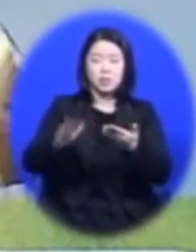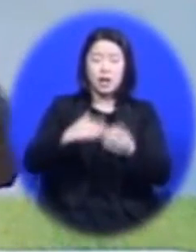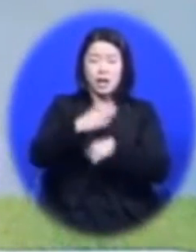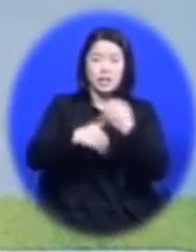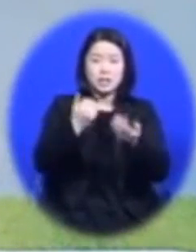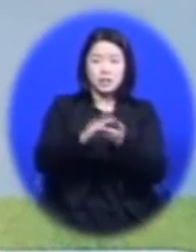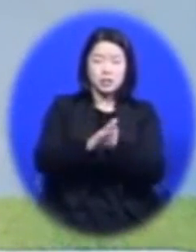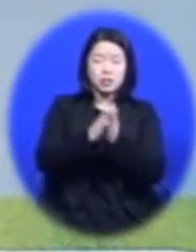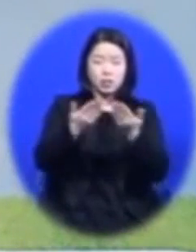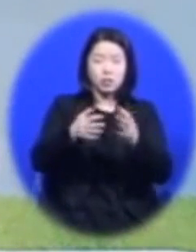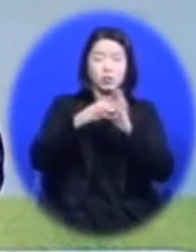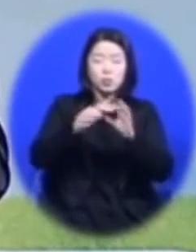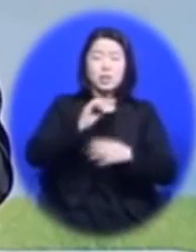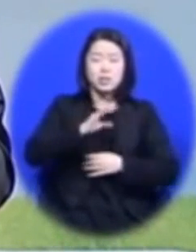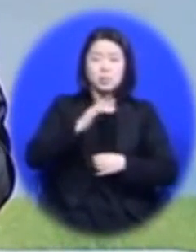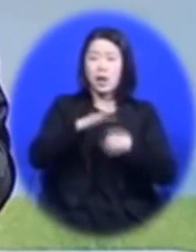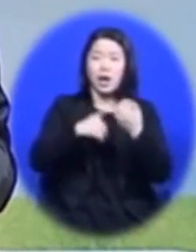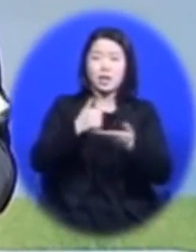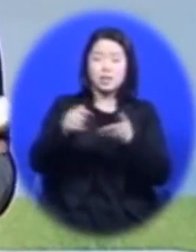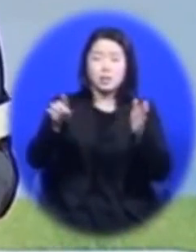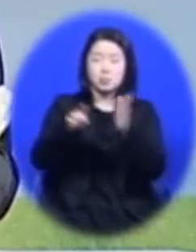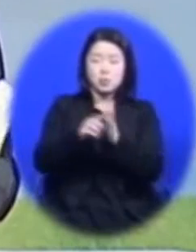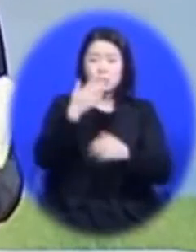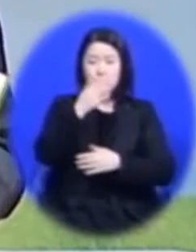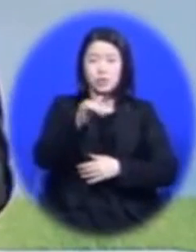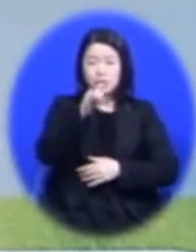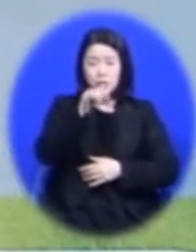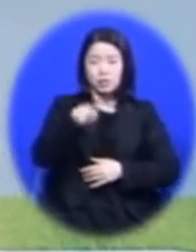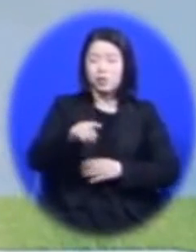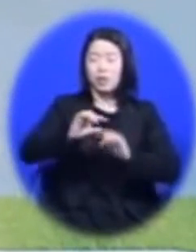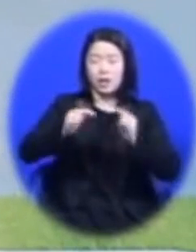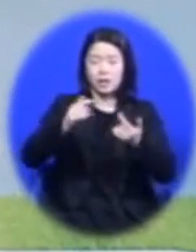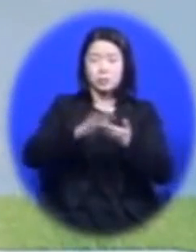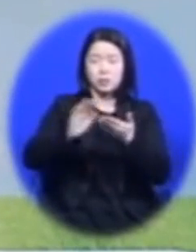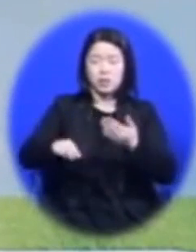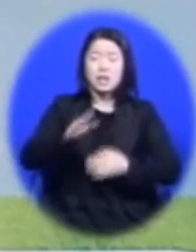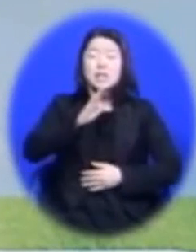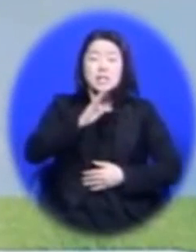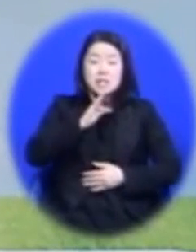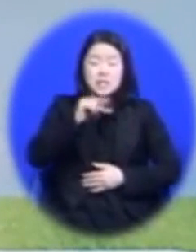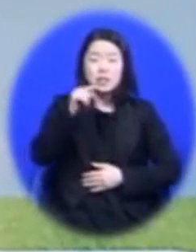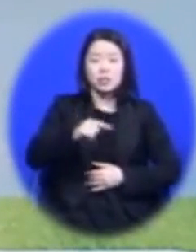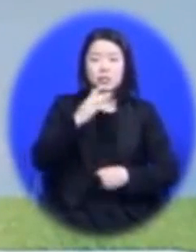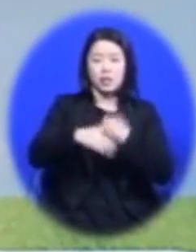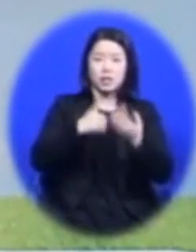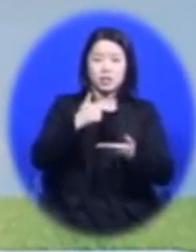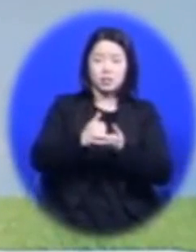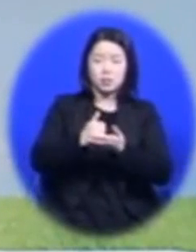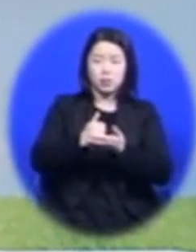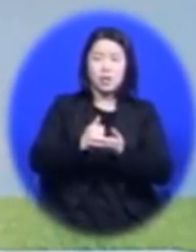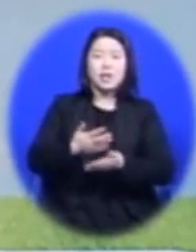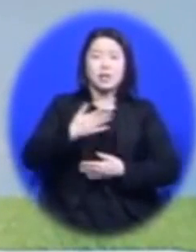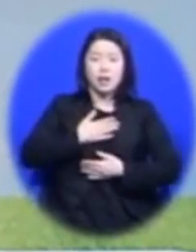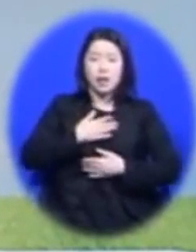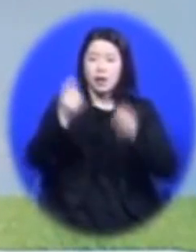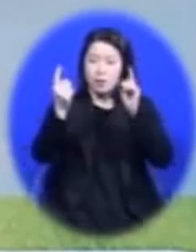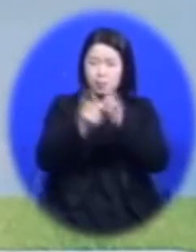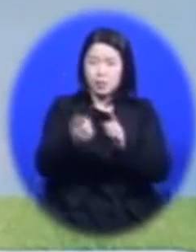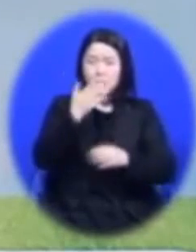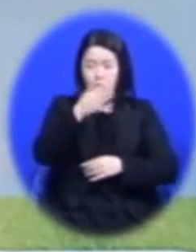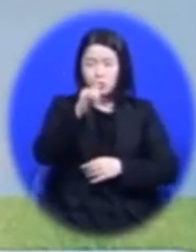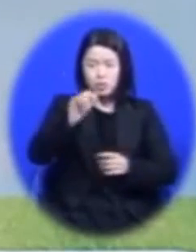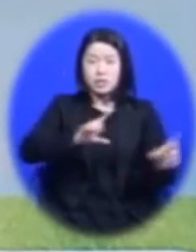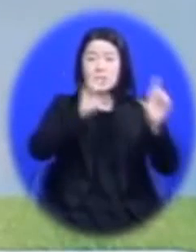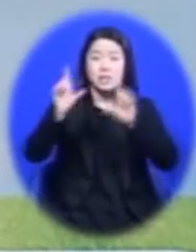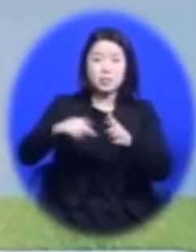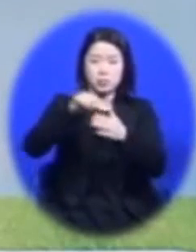성경을 통해서만 하나님 믿을 수 있는 것도 아니에요. 실제로 그 하나님을 성경의 하나님을 실제로 만나야 돼요. 여러분의 삶